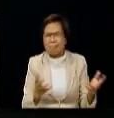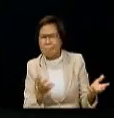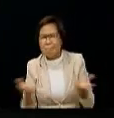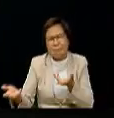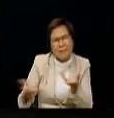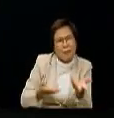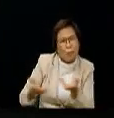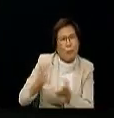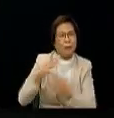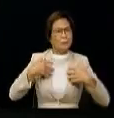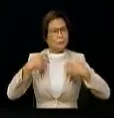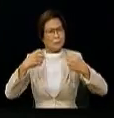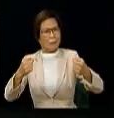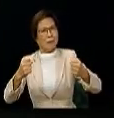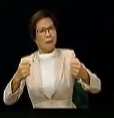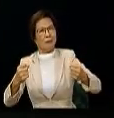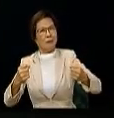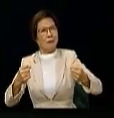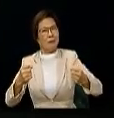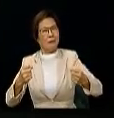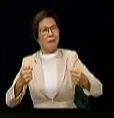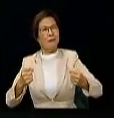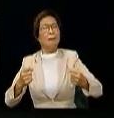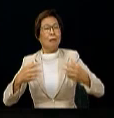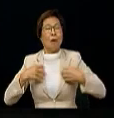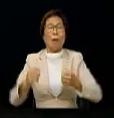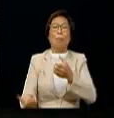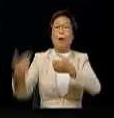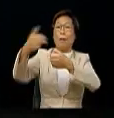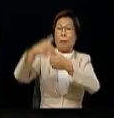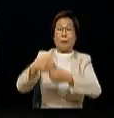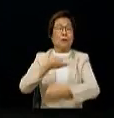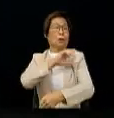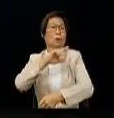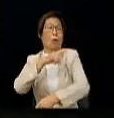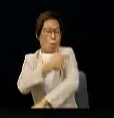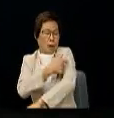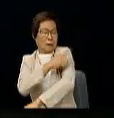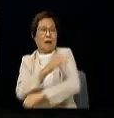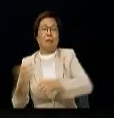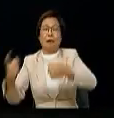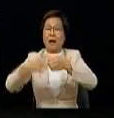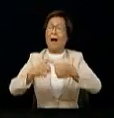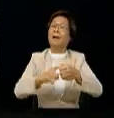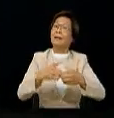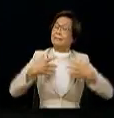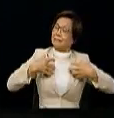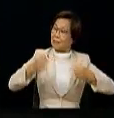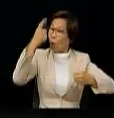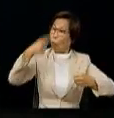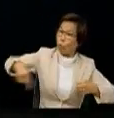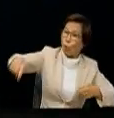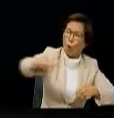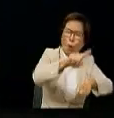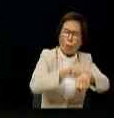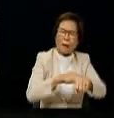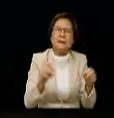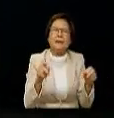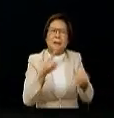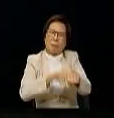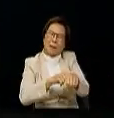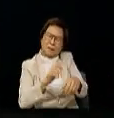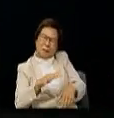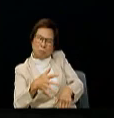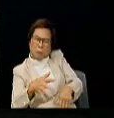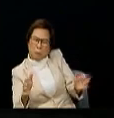diplomasi kesehatan itu melibatkan reaksi melibatkan soal-soal kesehatan awam untuk dan kemas kesedihan Medan